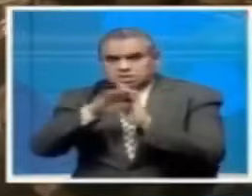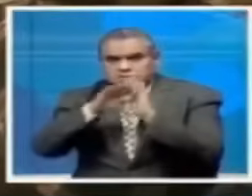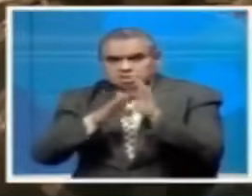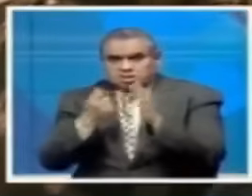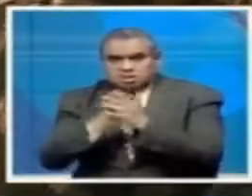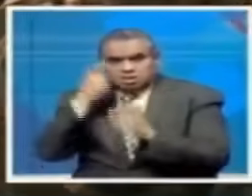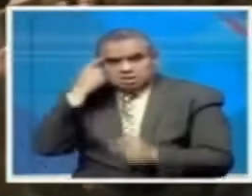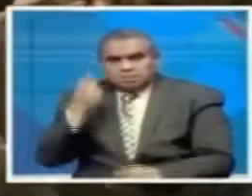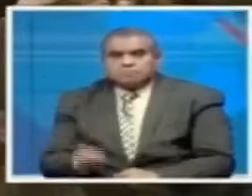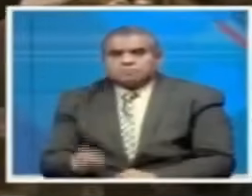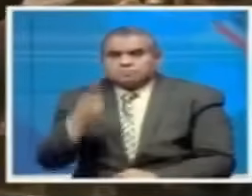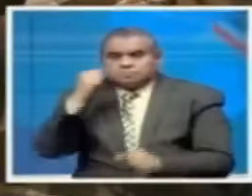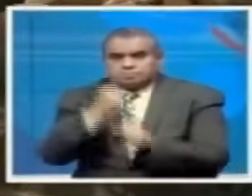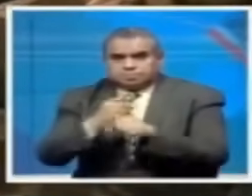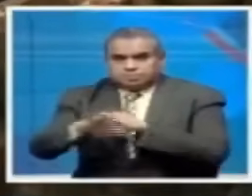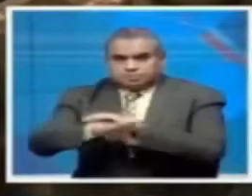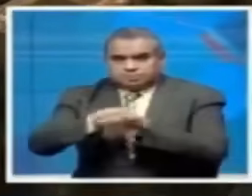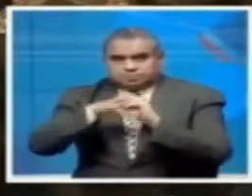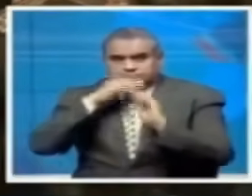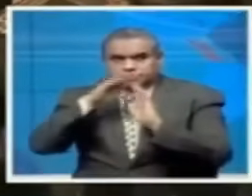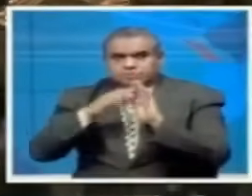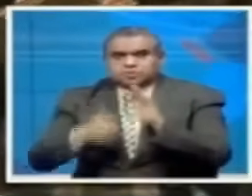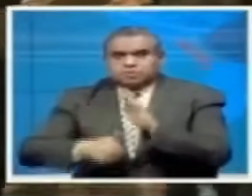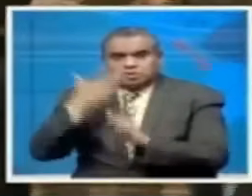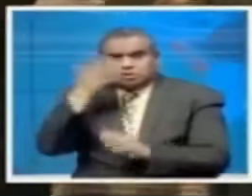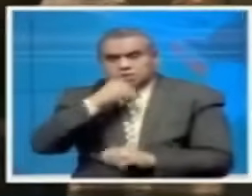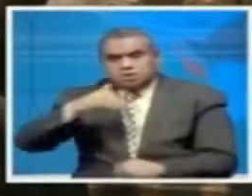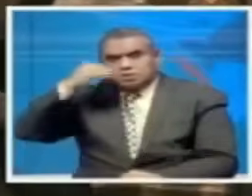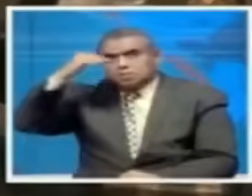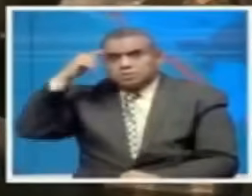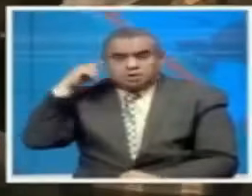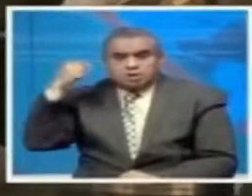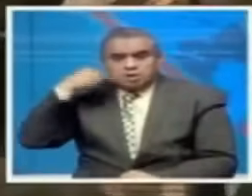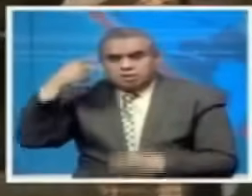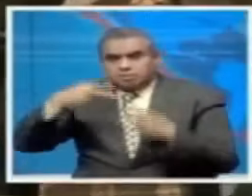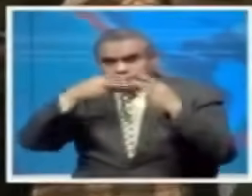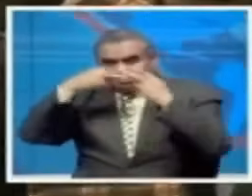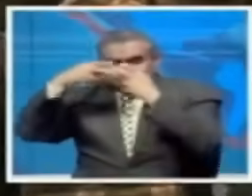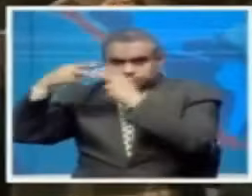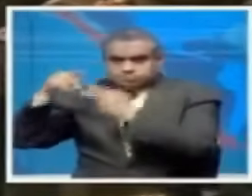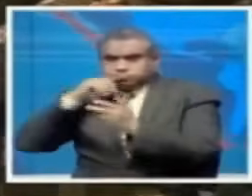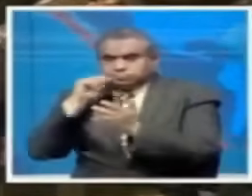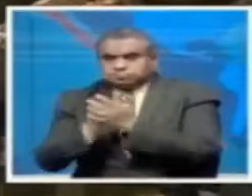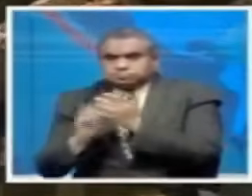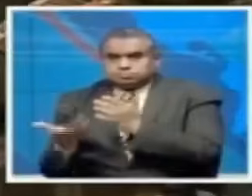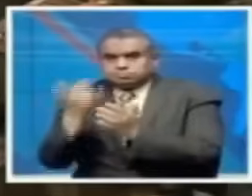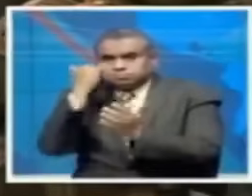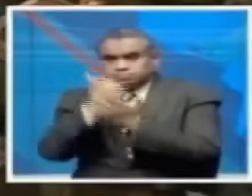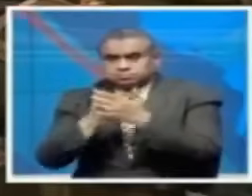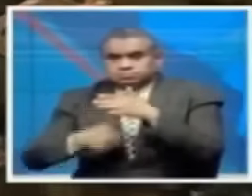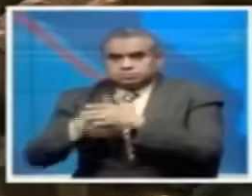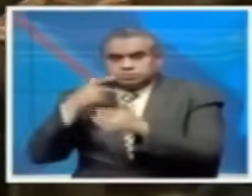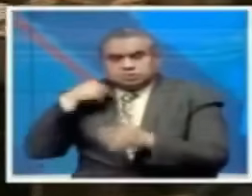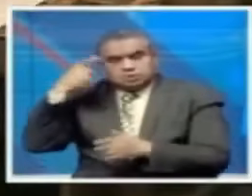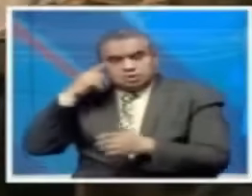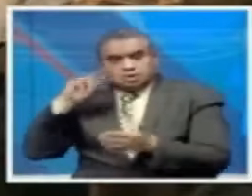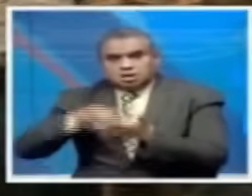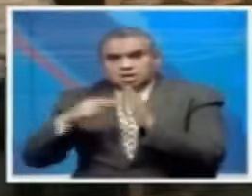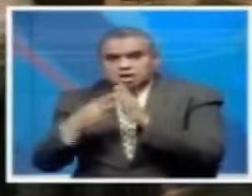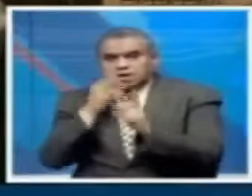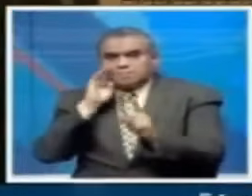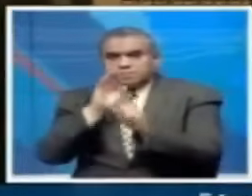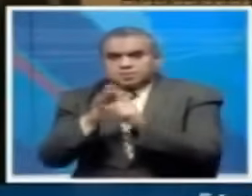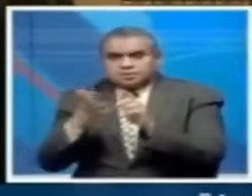فكرة، عايزين نغير الناس بتحكم برؤية معينة لرؤية مختلفة إحنا بنتبناها وبنشرحها بشكل واضح جدا